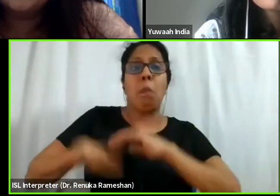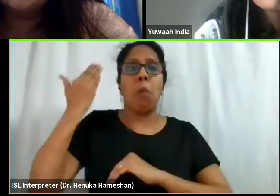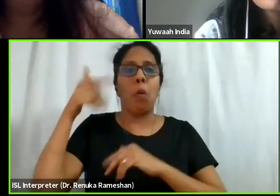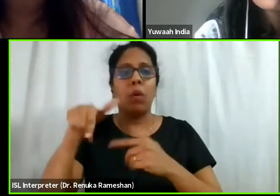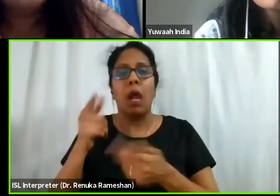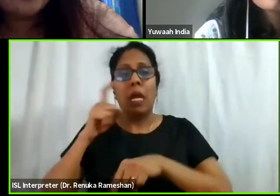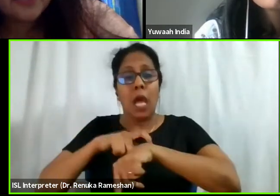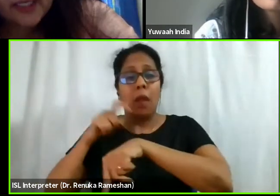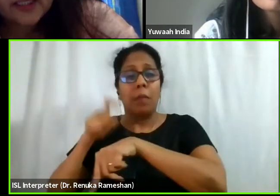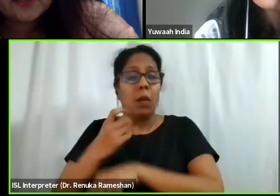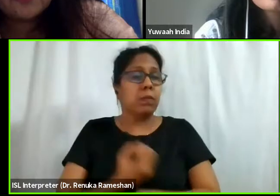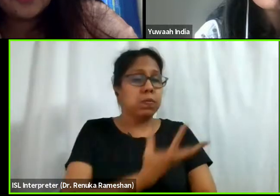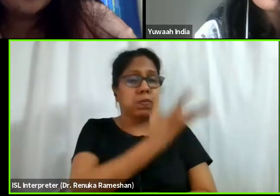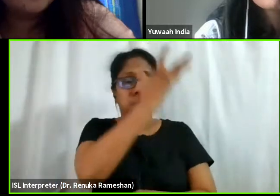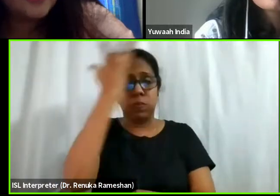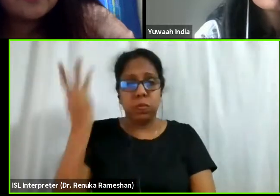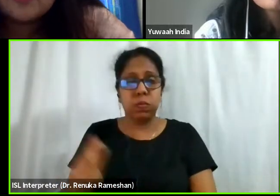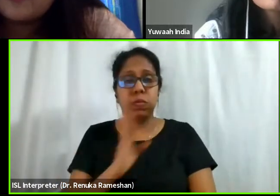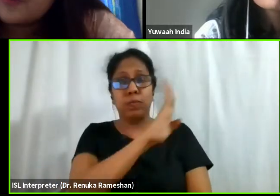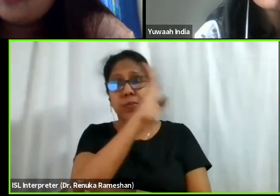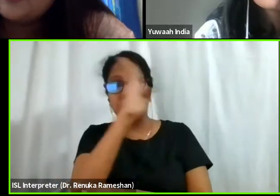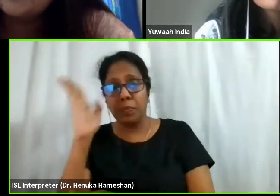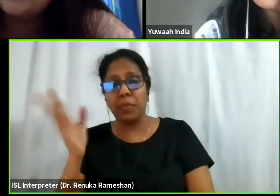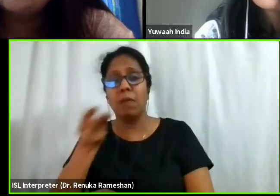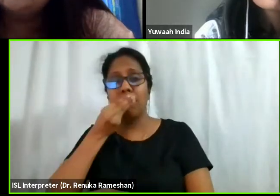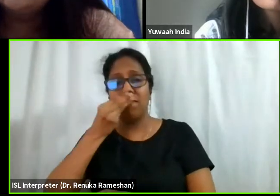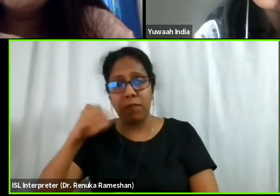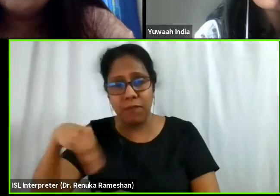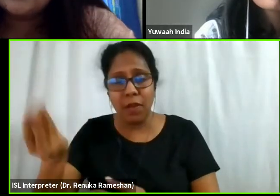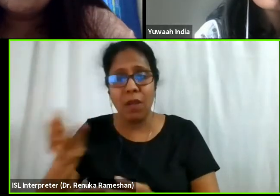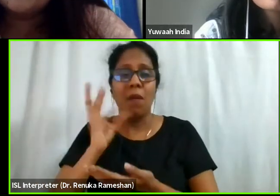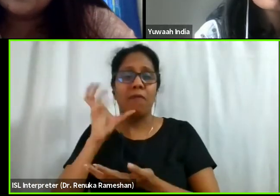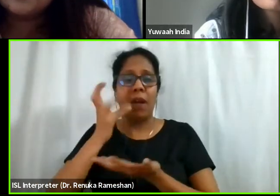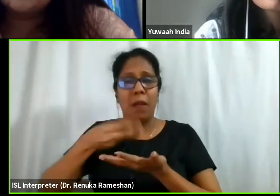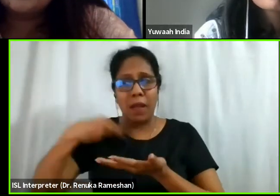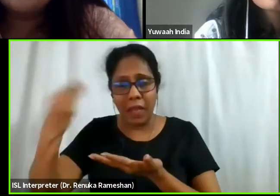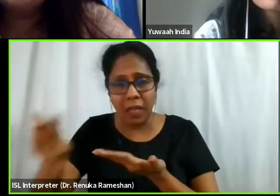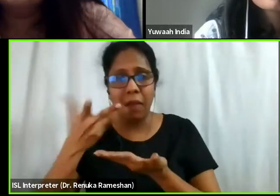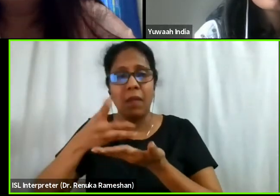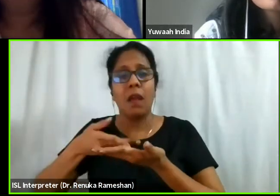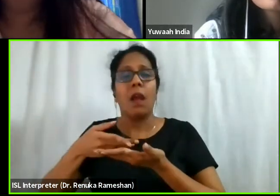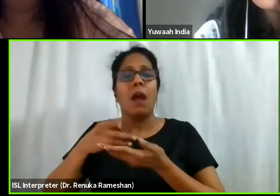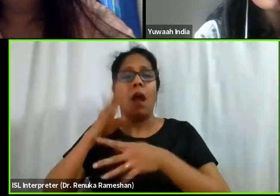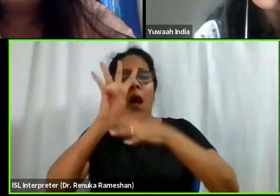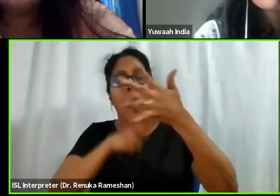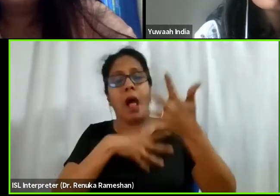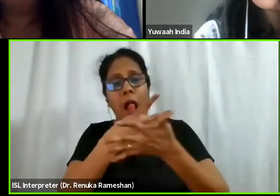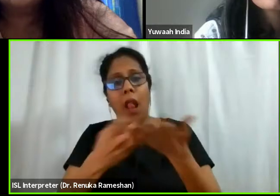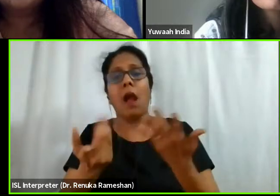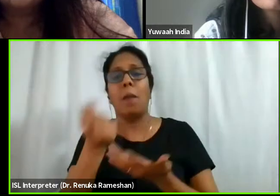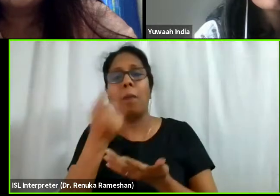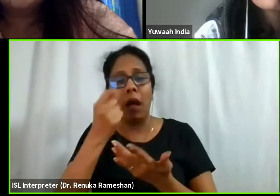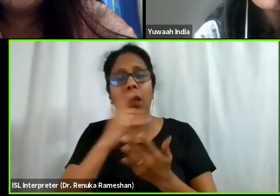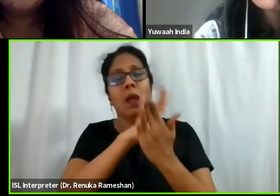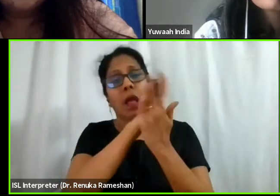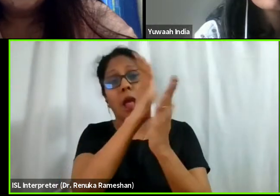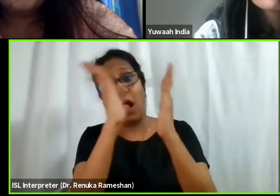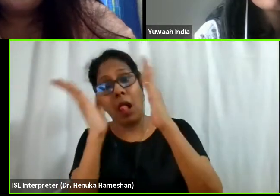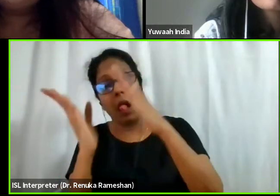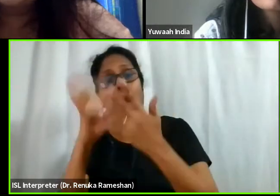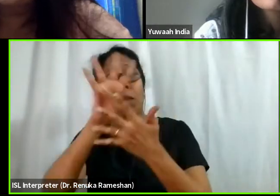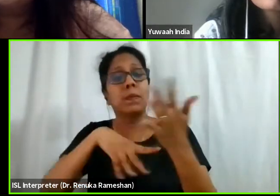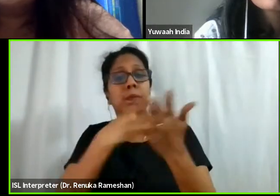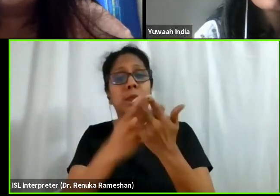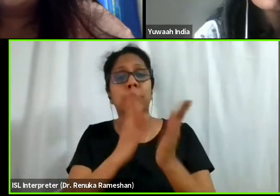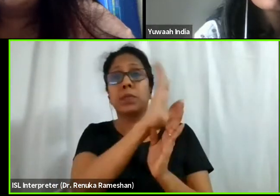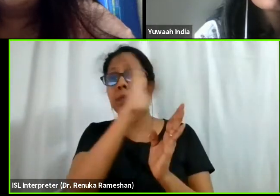खाना देना, स्पेशल डाइट अगर हम दे रहे हैं, टाइम से फ्रूट देना, ये सब करते करते प्लस घर का और काम करते करते